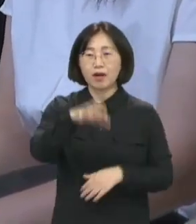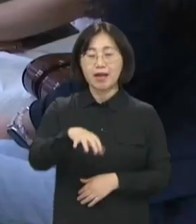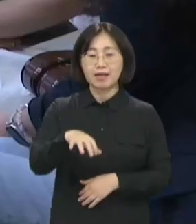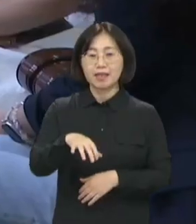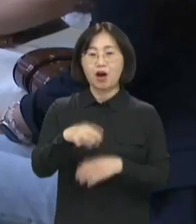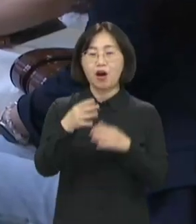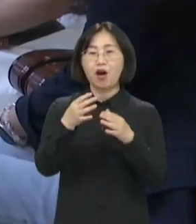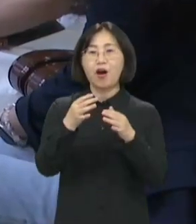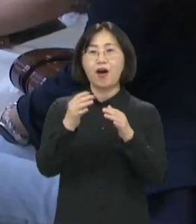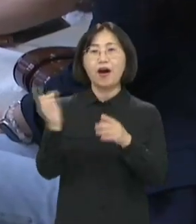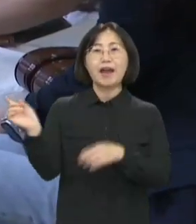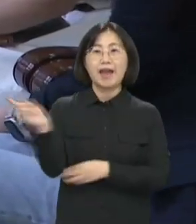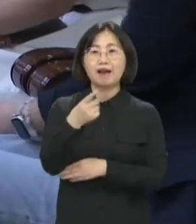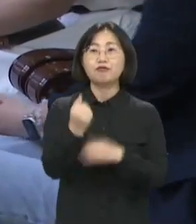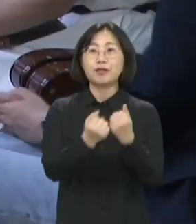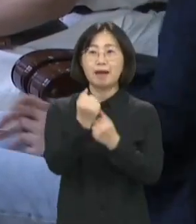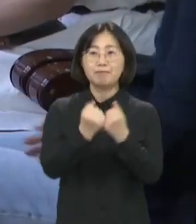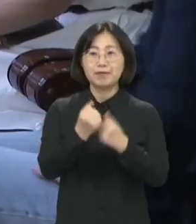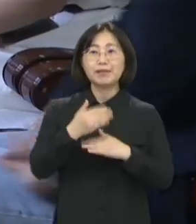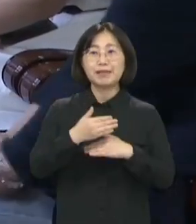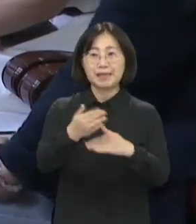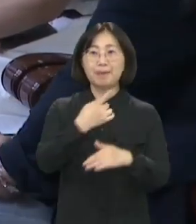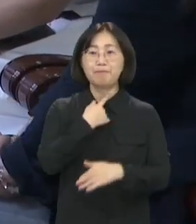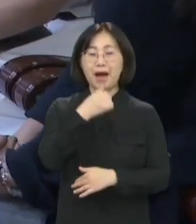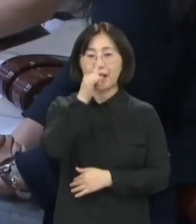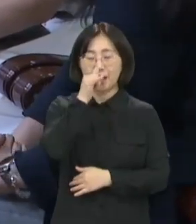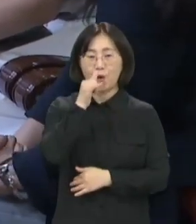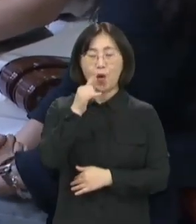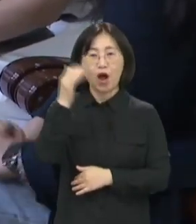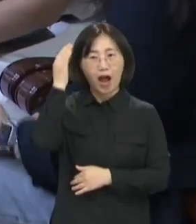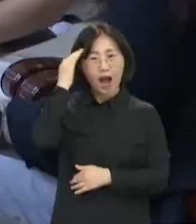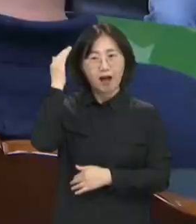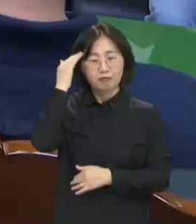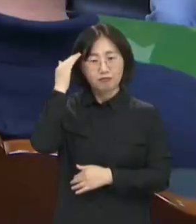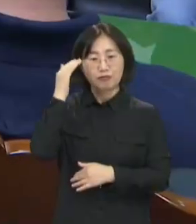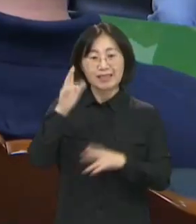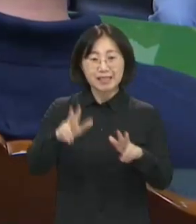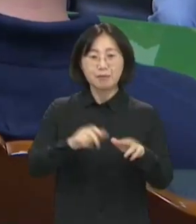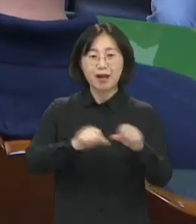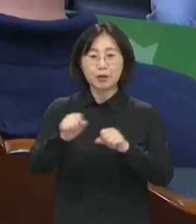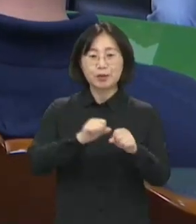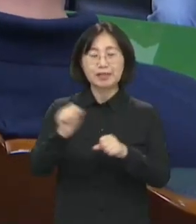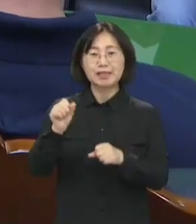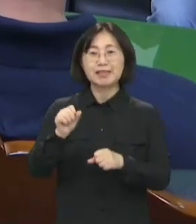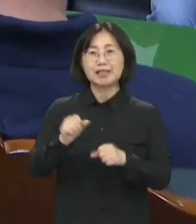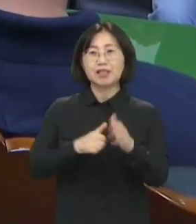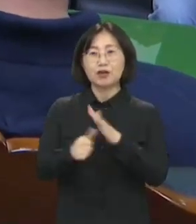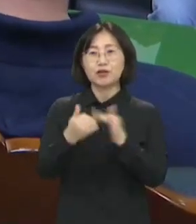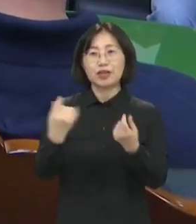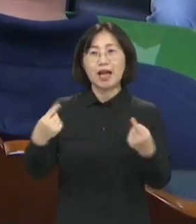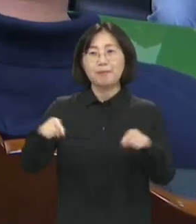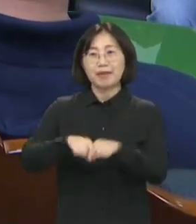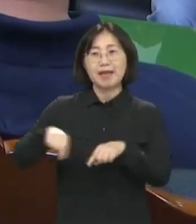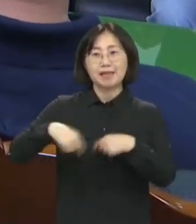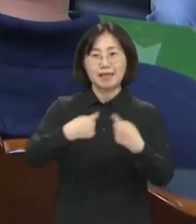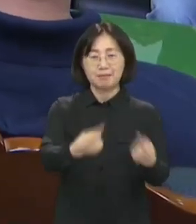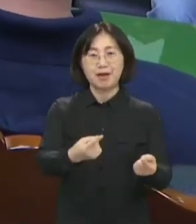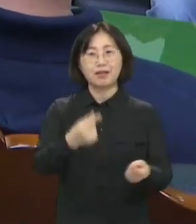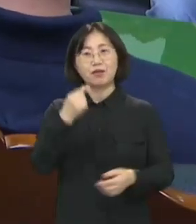김태균 야구 캠프를 진행했으며, 당시 KBO 리그 현역 은퇴 선수들이 함께 참여해 큰 호응을 얻었습니다.